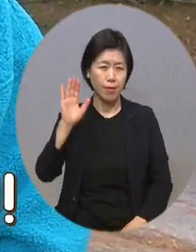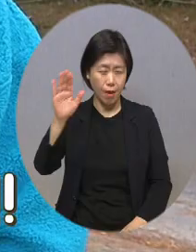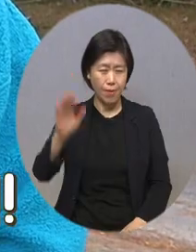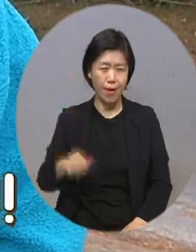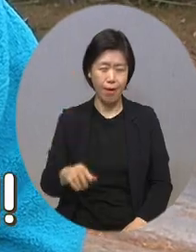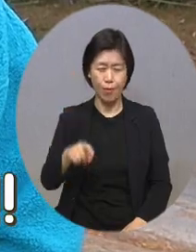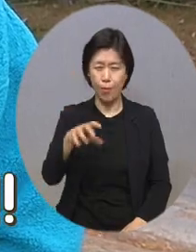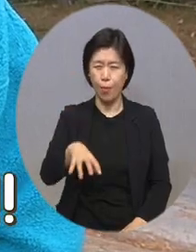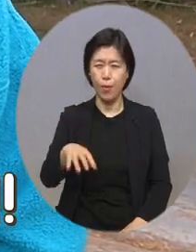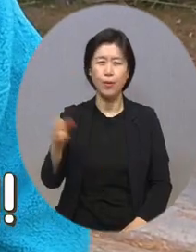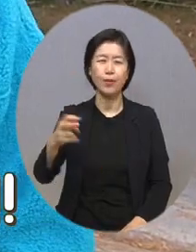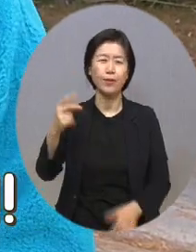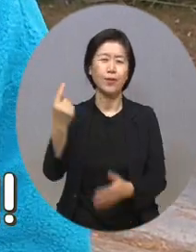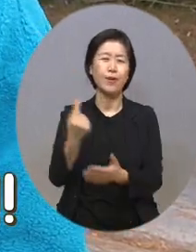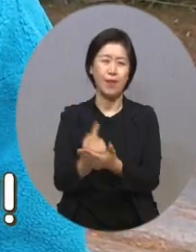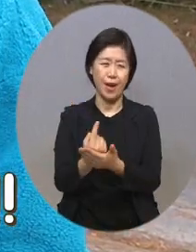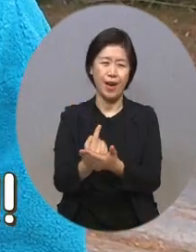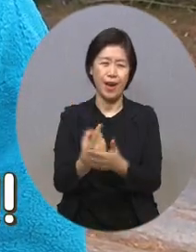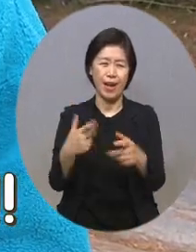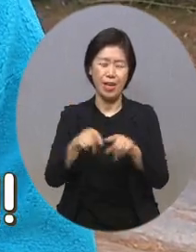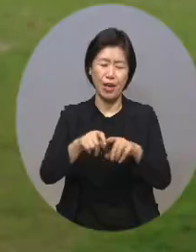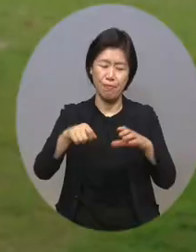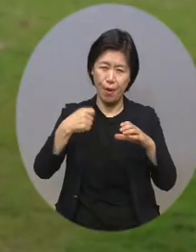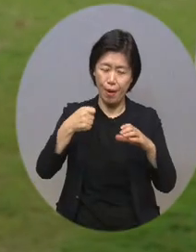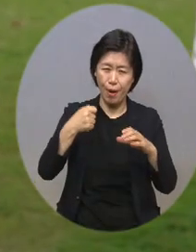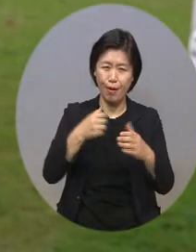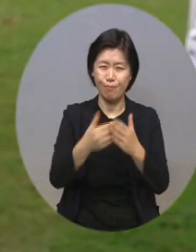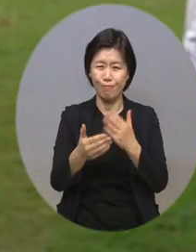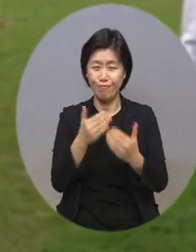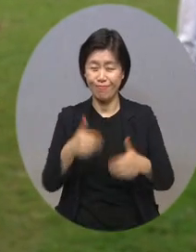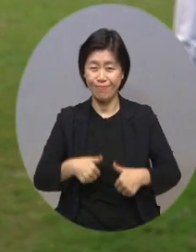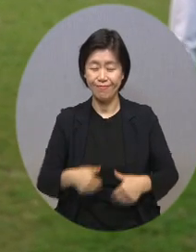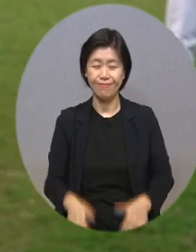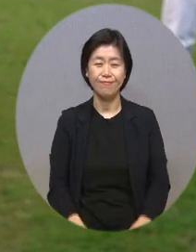먹어볼. 잔디하고 같이 이제 밥 먹어.